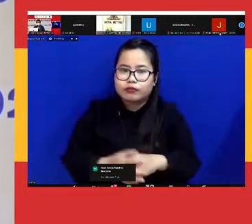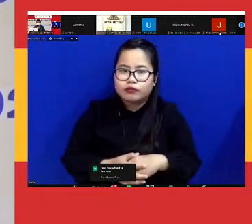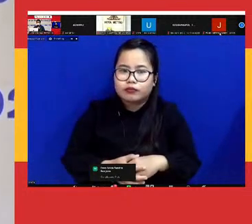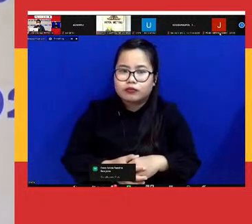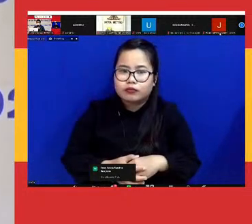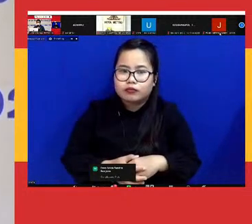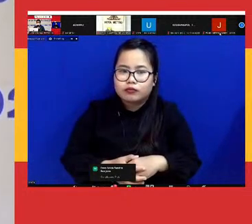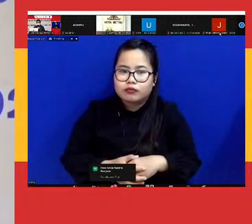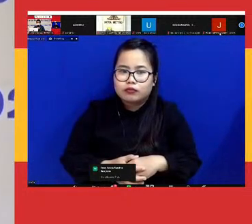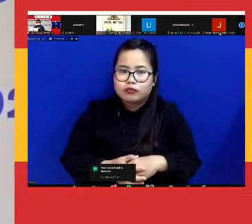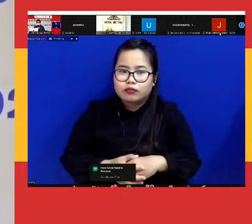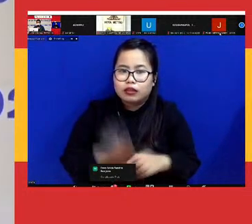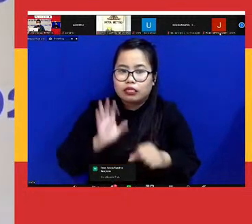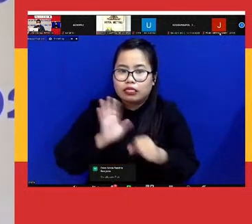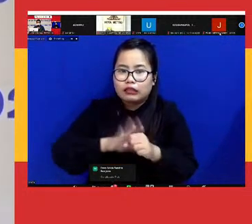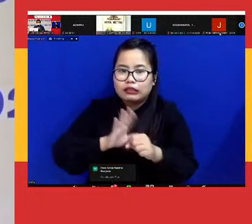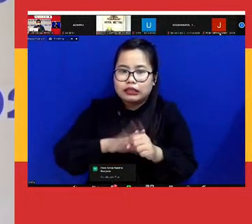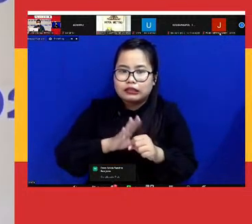Tes. Tes.